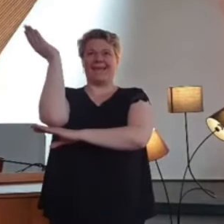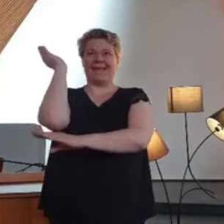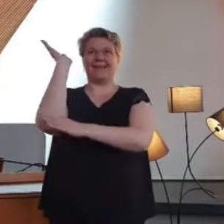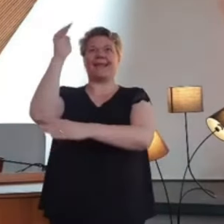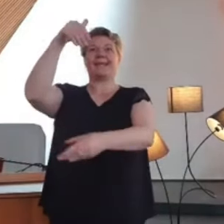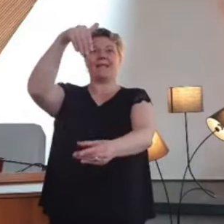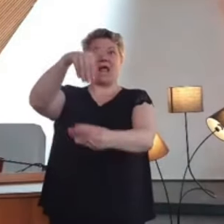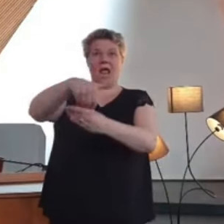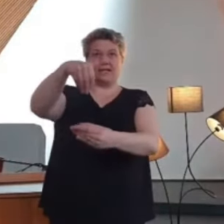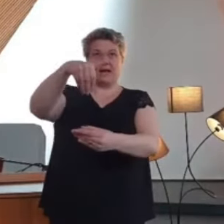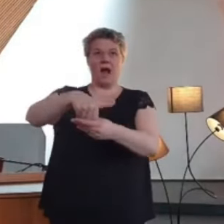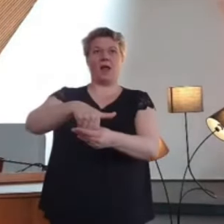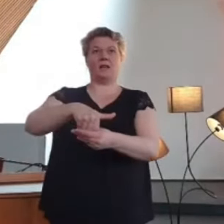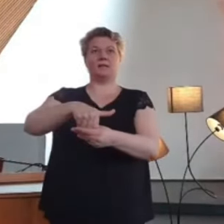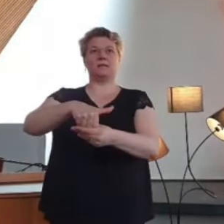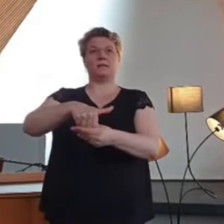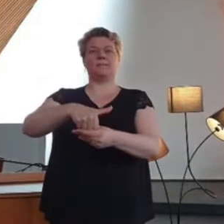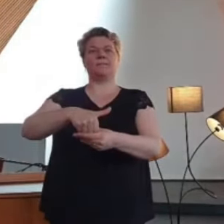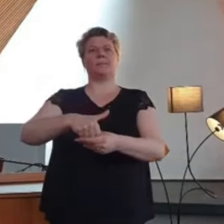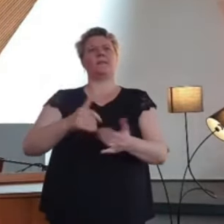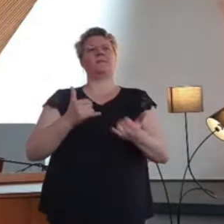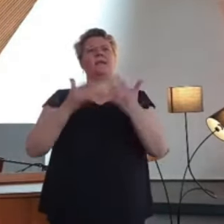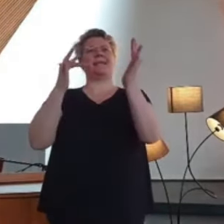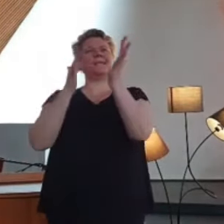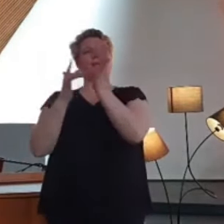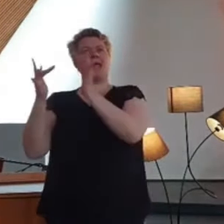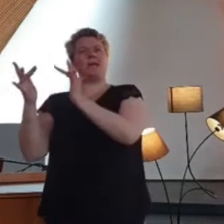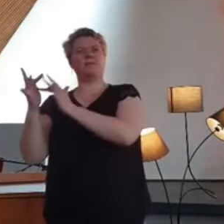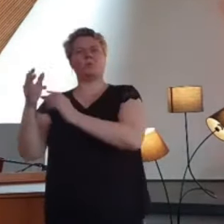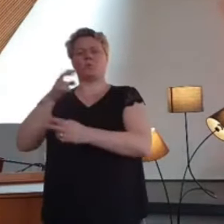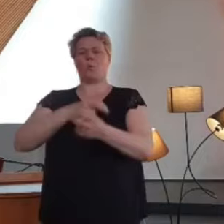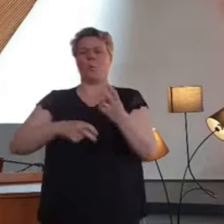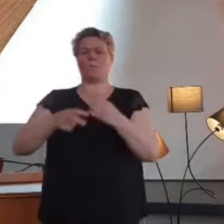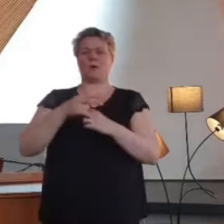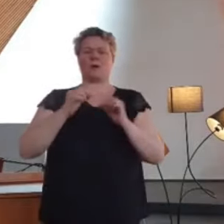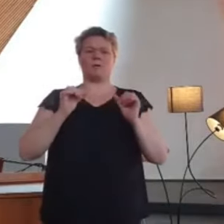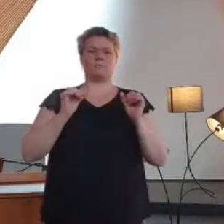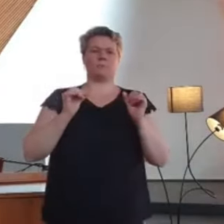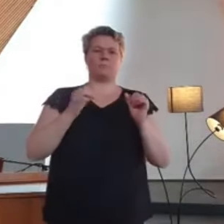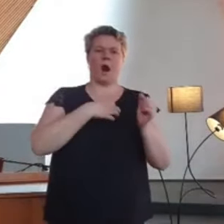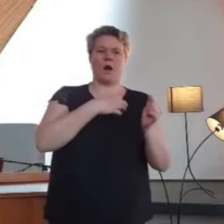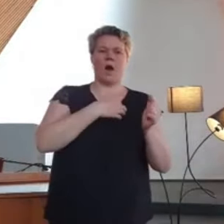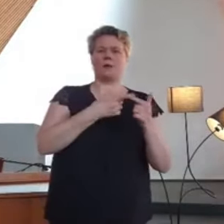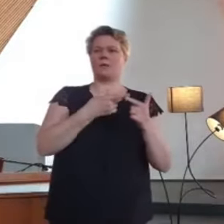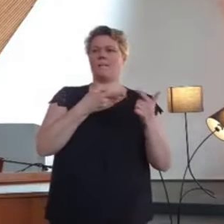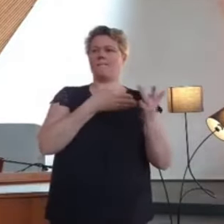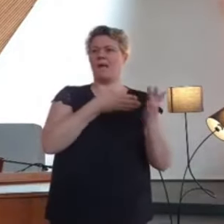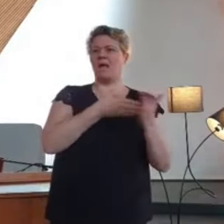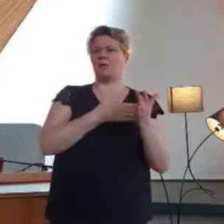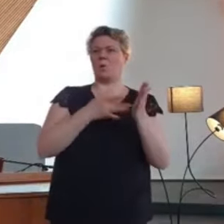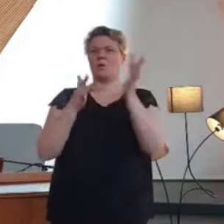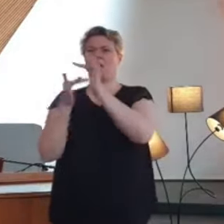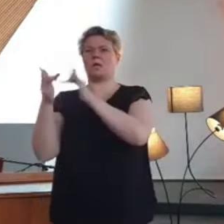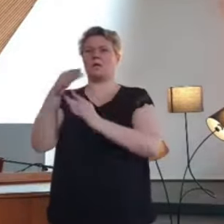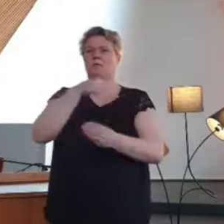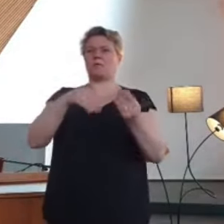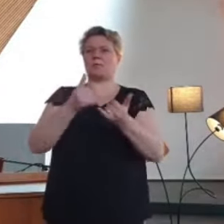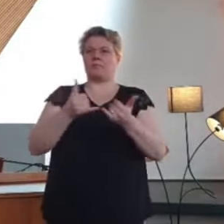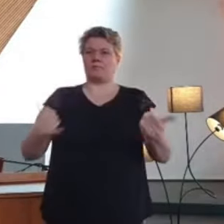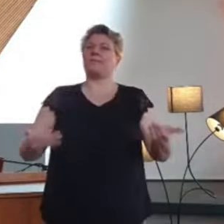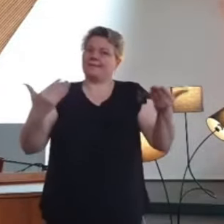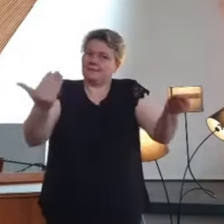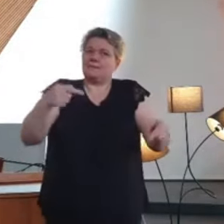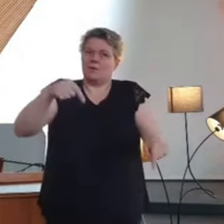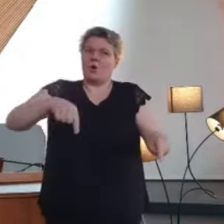was Jesus oder wie Jesus mit Krankheiten und Behinderungen umgegangen ist. Und darum geht es jetzt in der